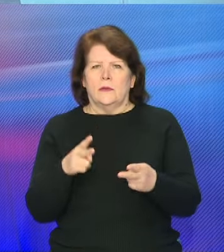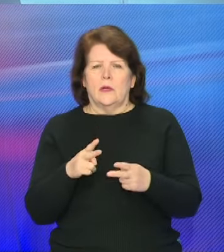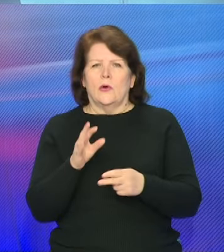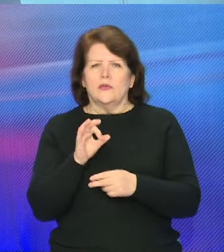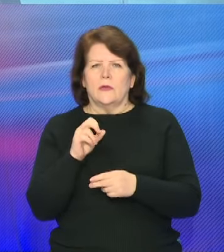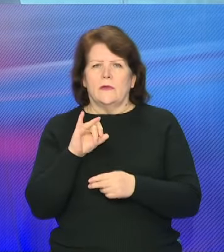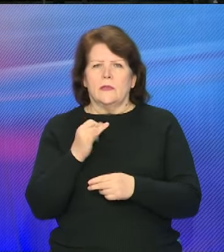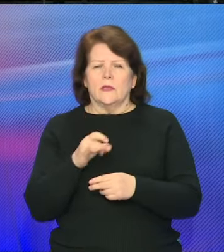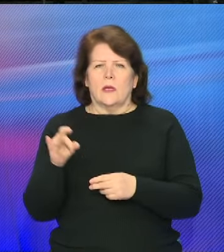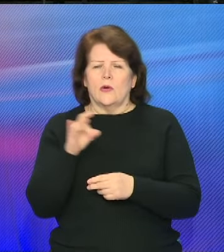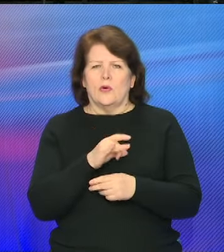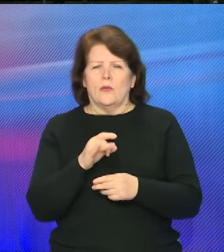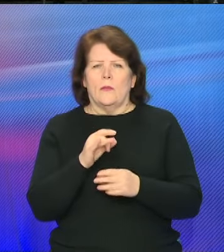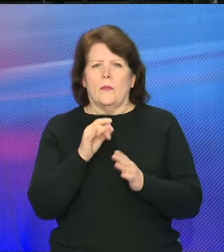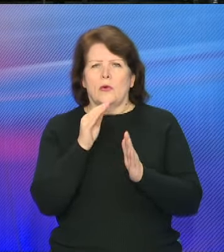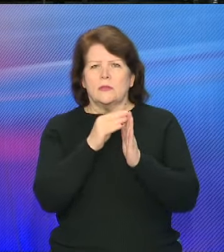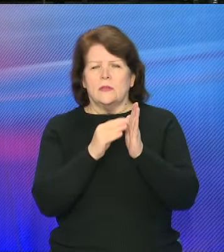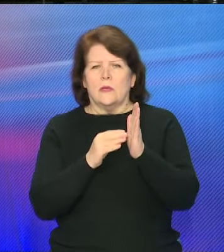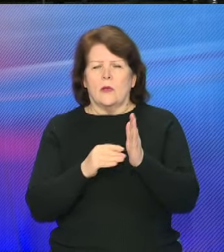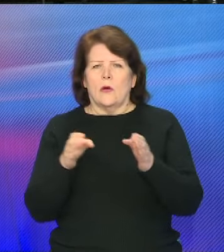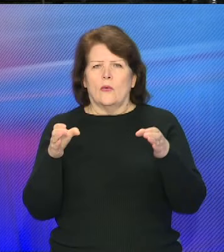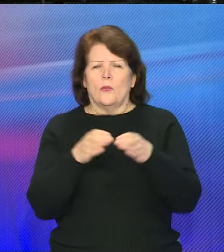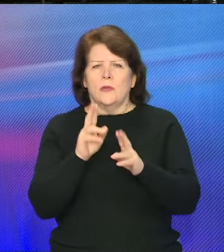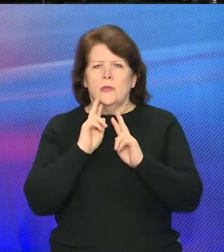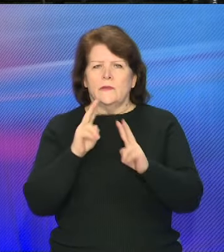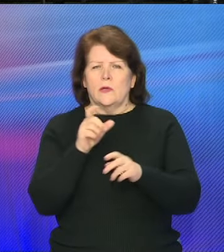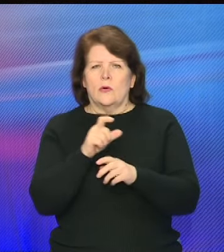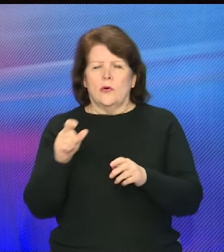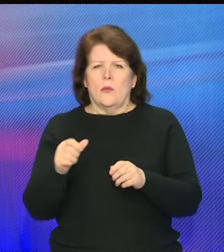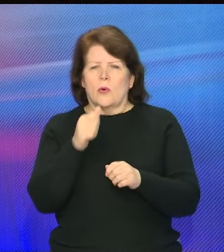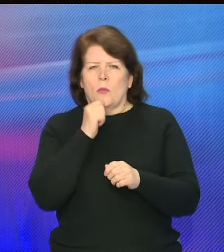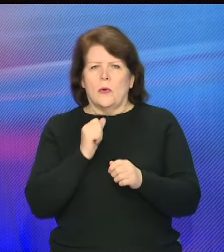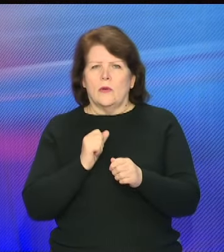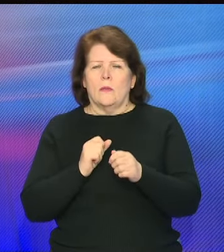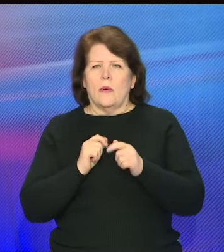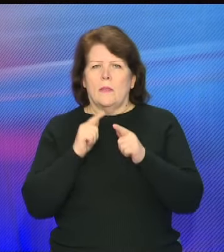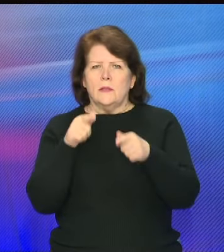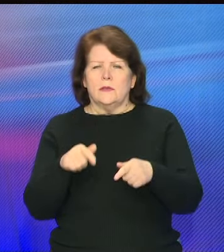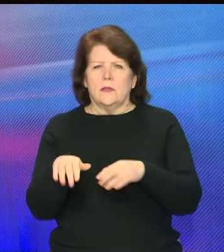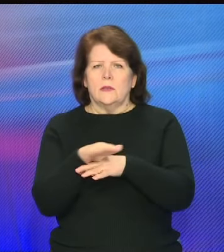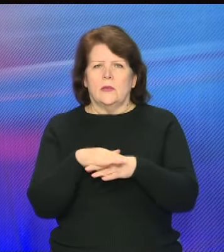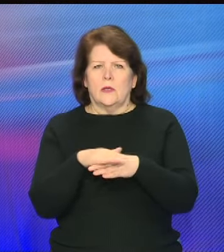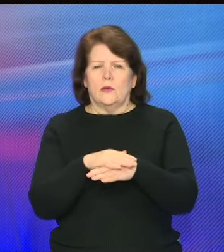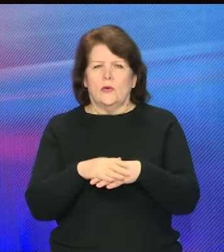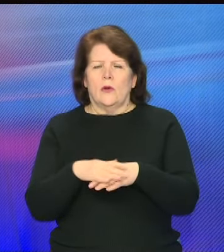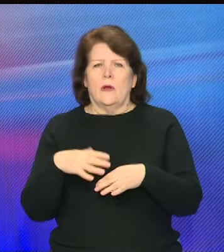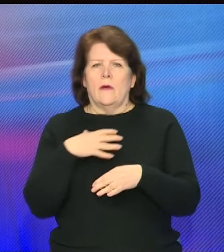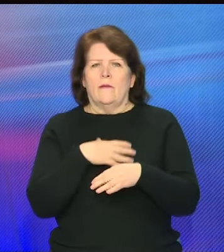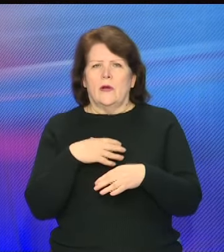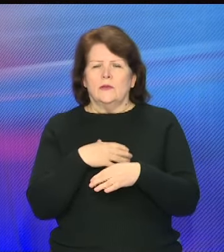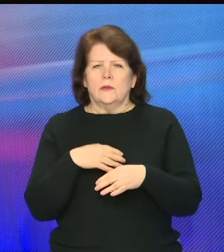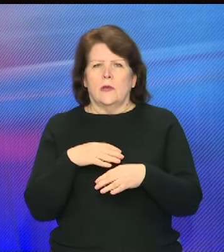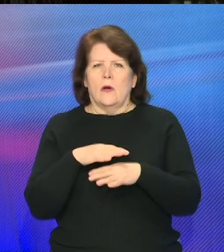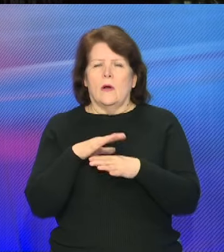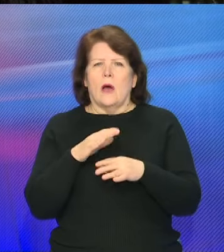района. По сценарии, группа неведомых людей спробует прорваться на территорию одного со стратегичных объектов Украины –